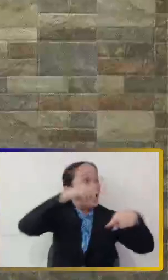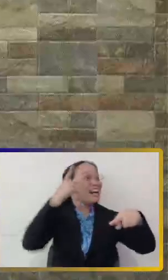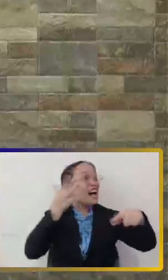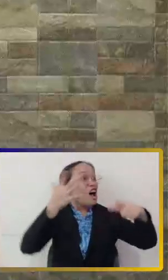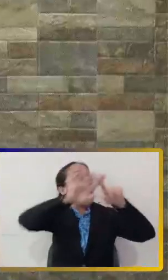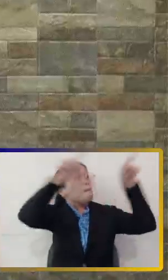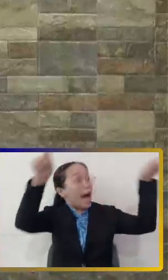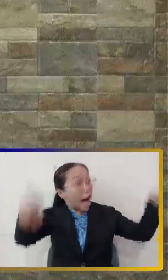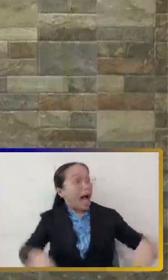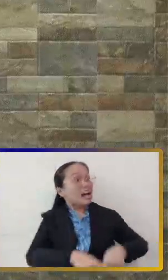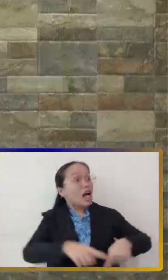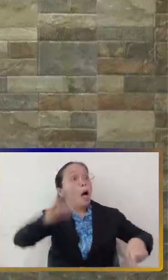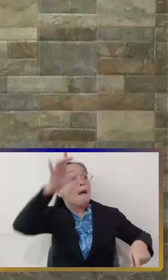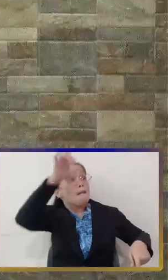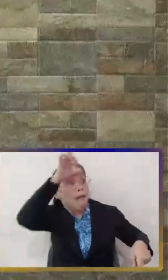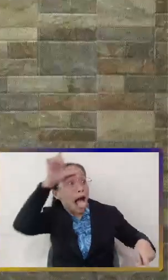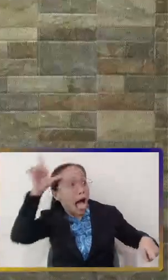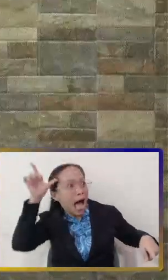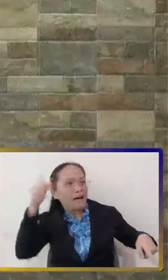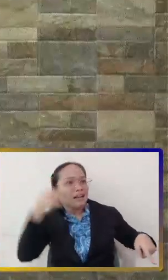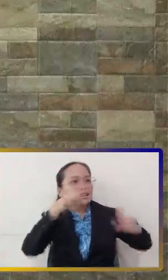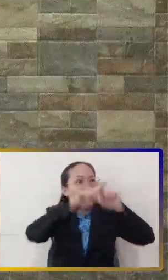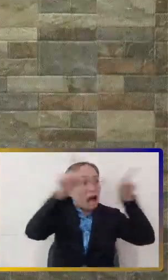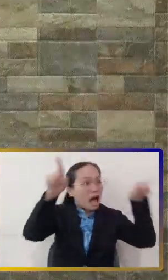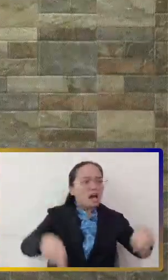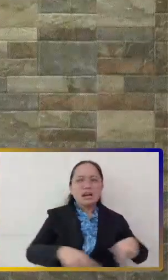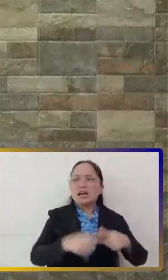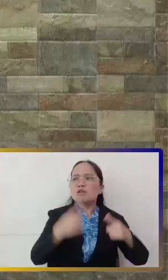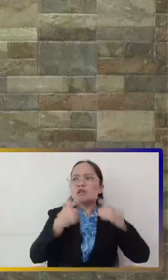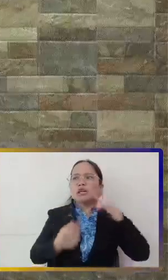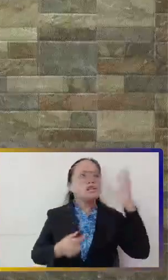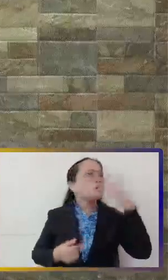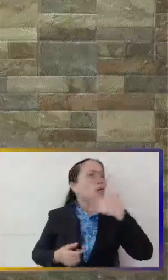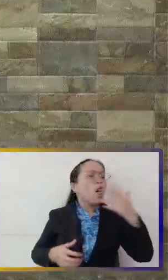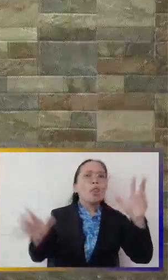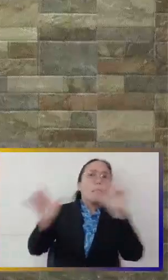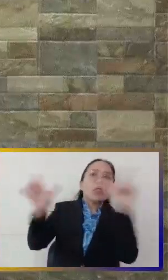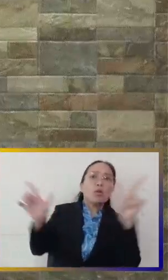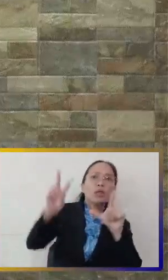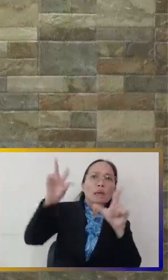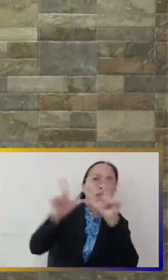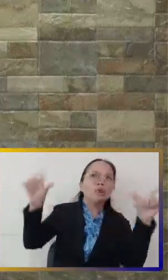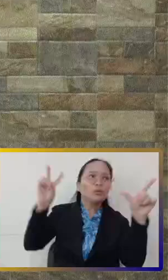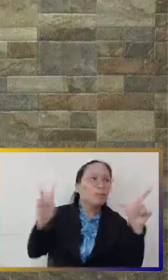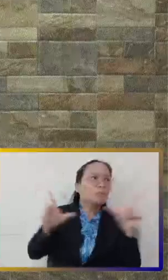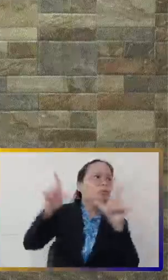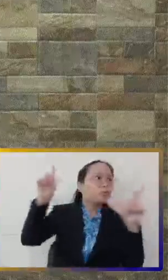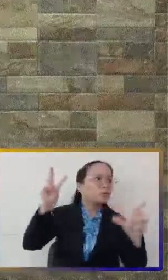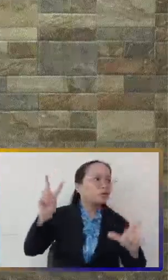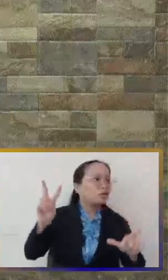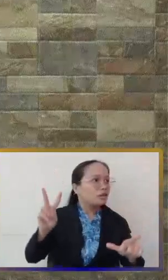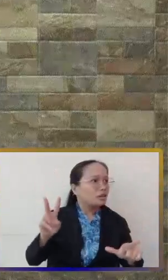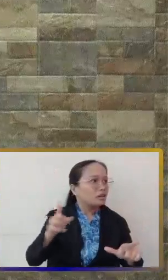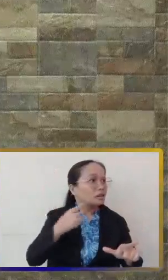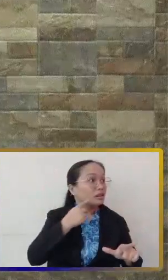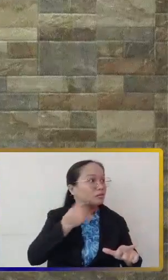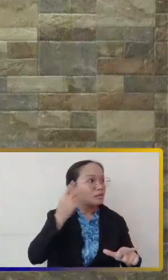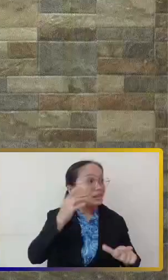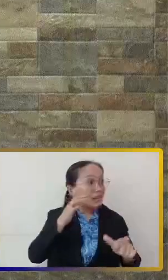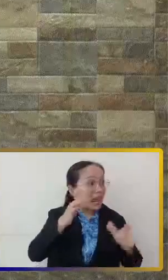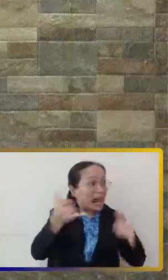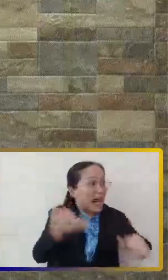bag, black. Sabi niya, level 2. Akit ako ng, okay, sabi